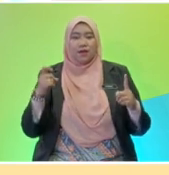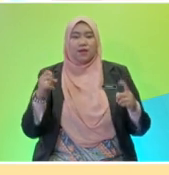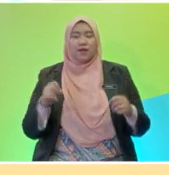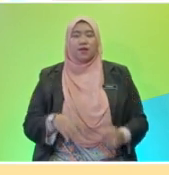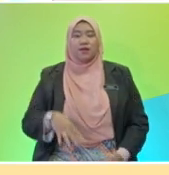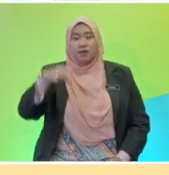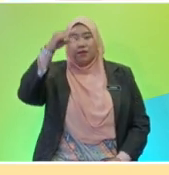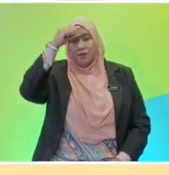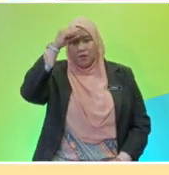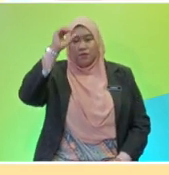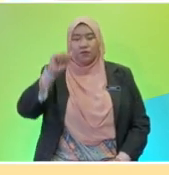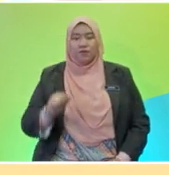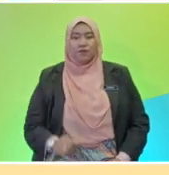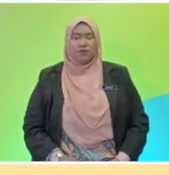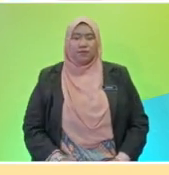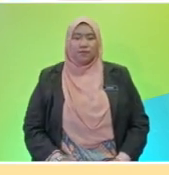Tenggarong